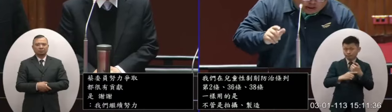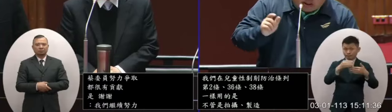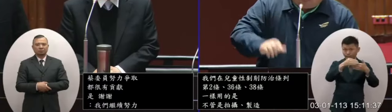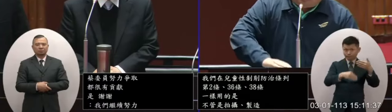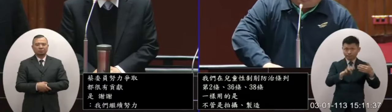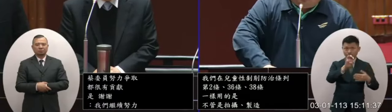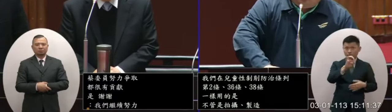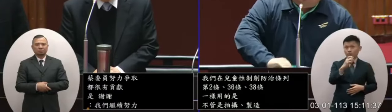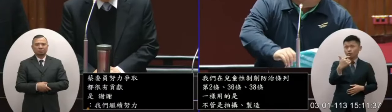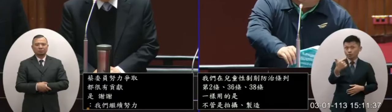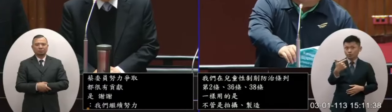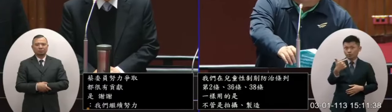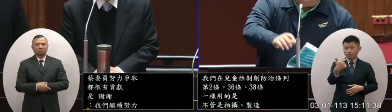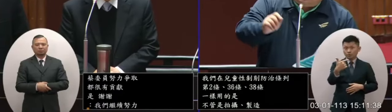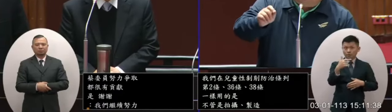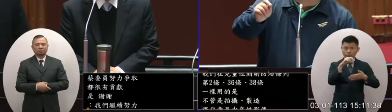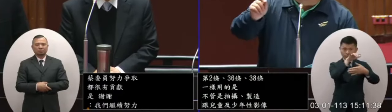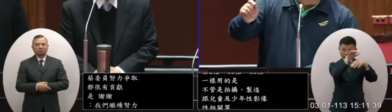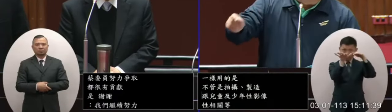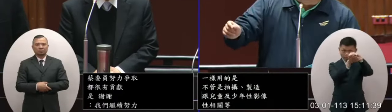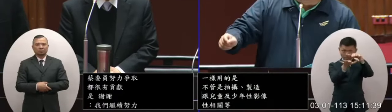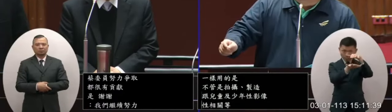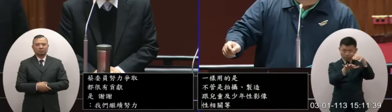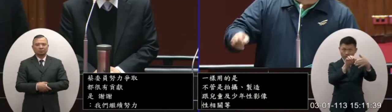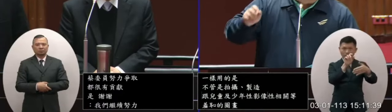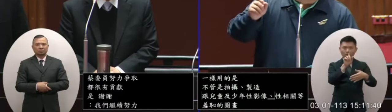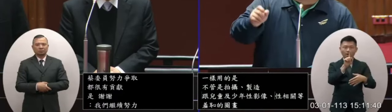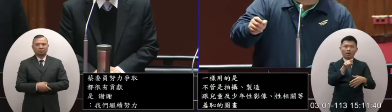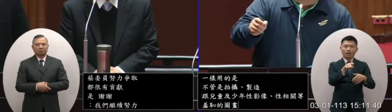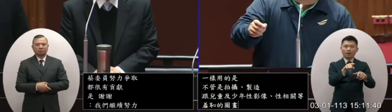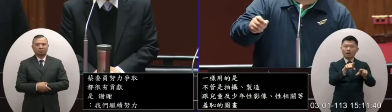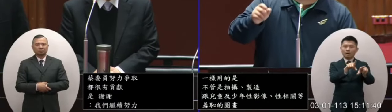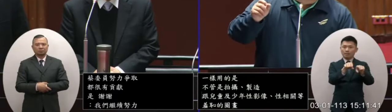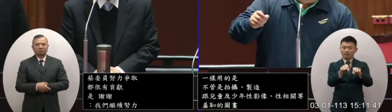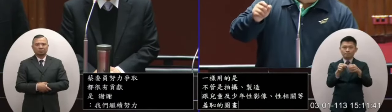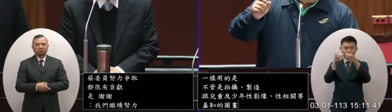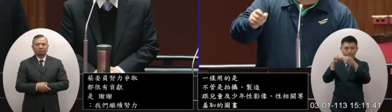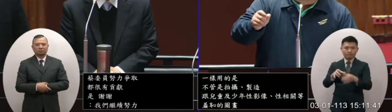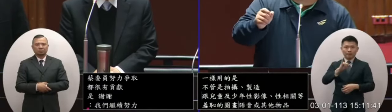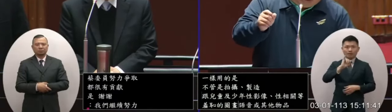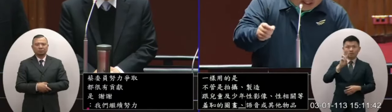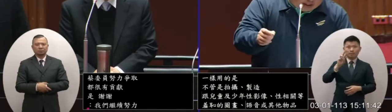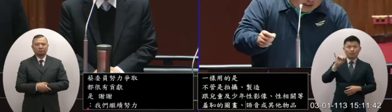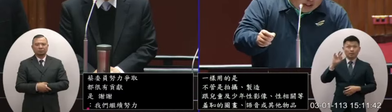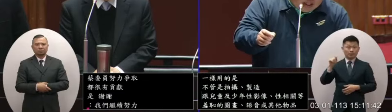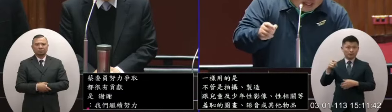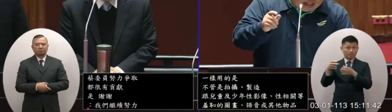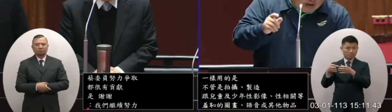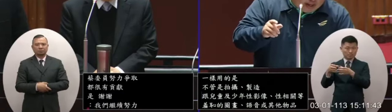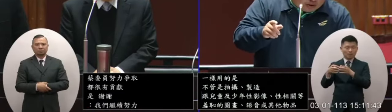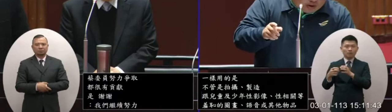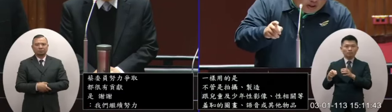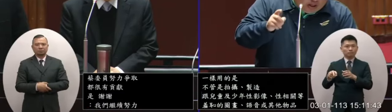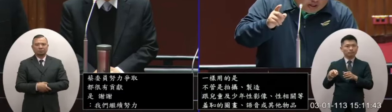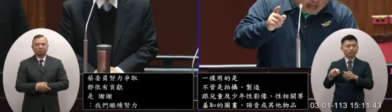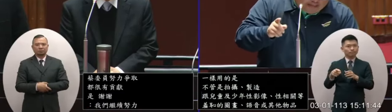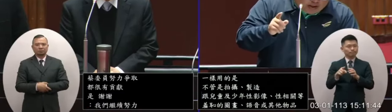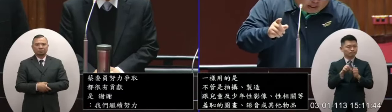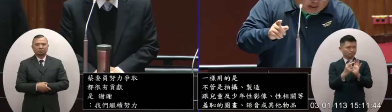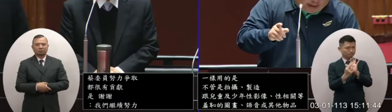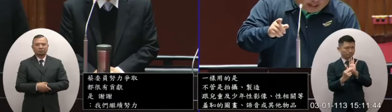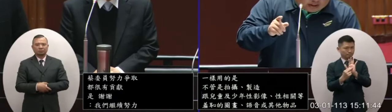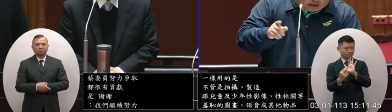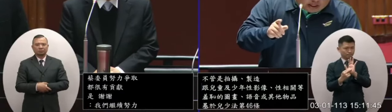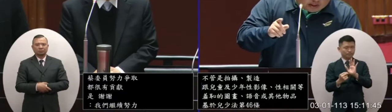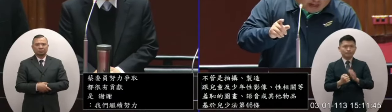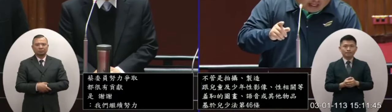第四十六条，所谓有一个 IWIN 的一个机构，那这个机构呢后来也扩充了解释，他认为说他没